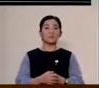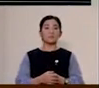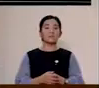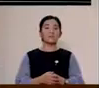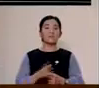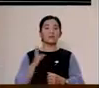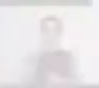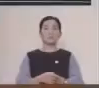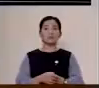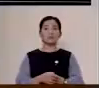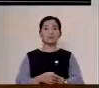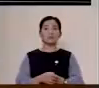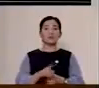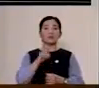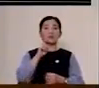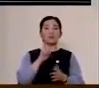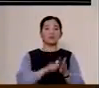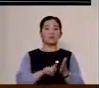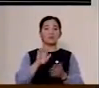3416 и число